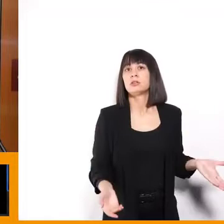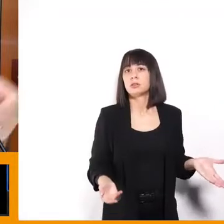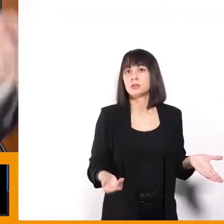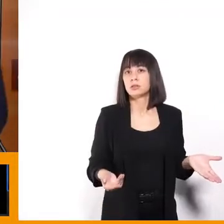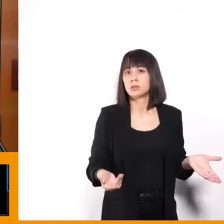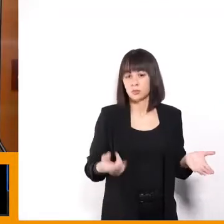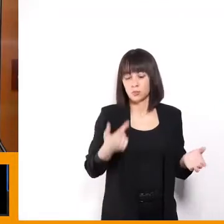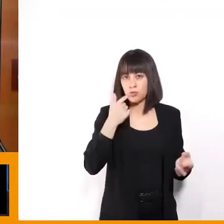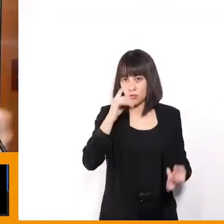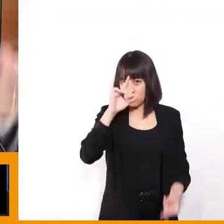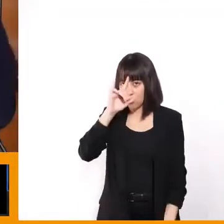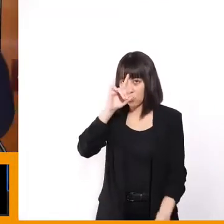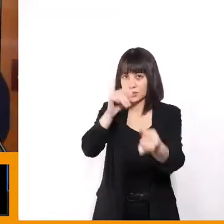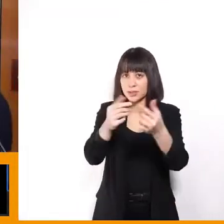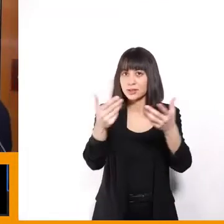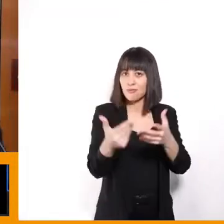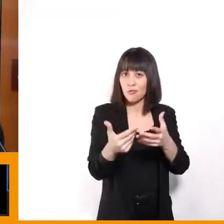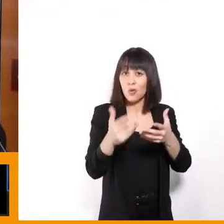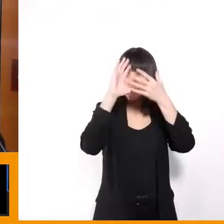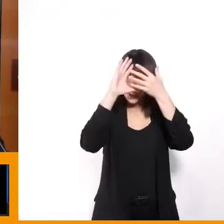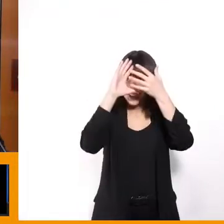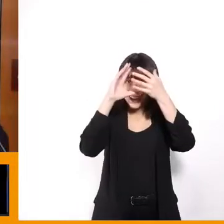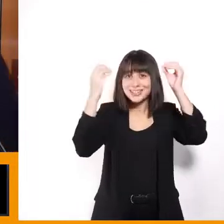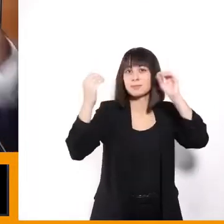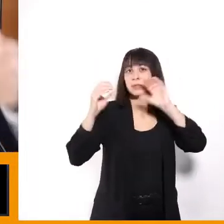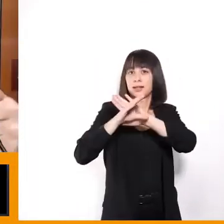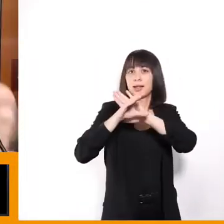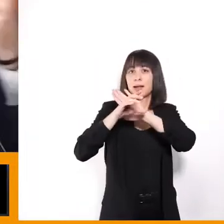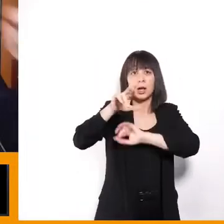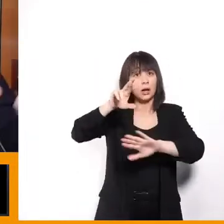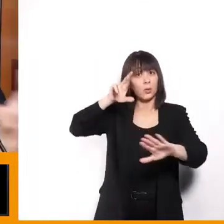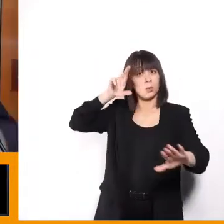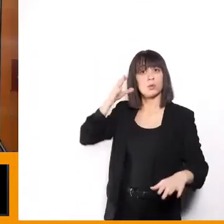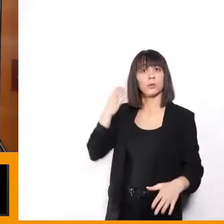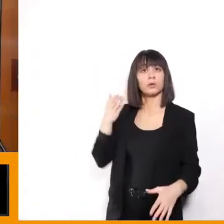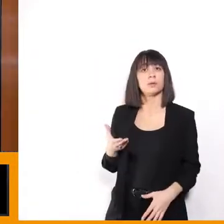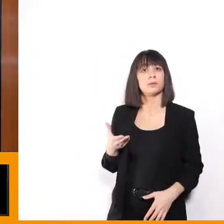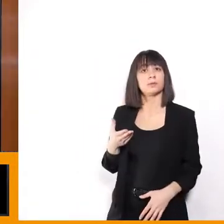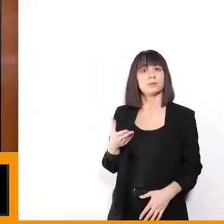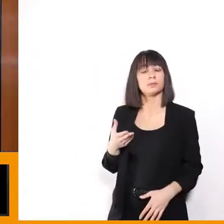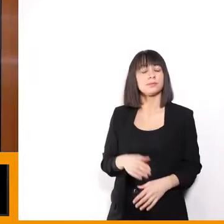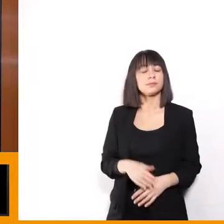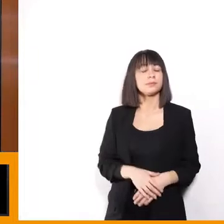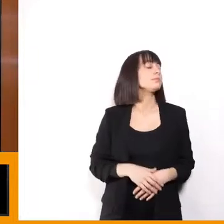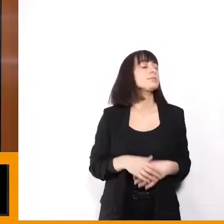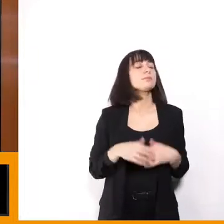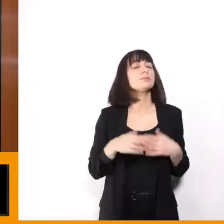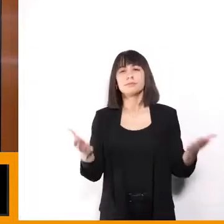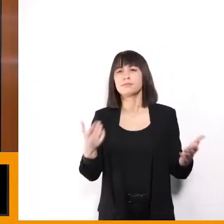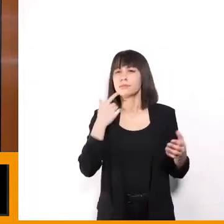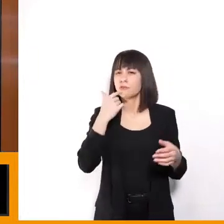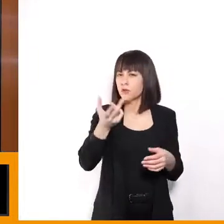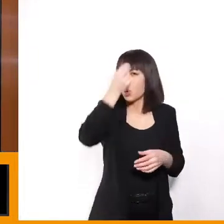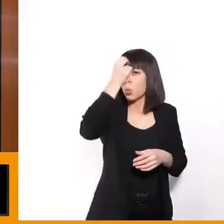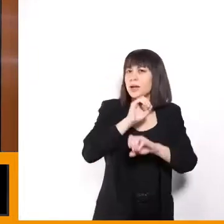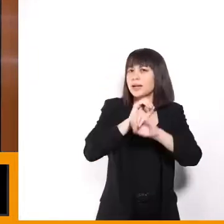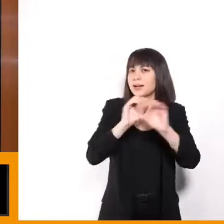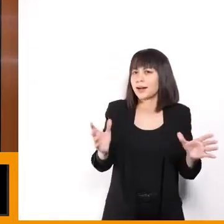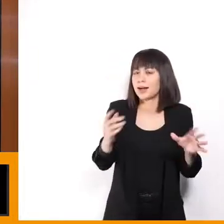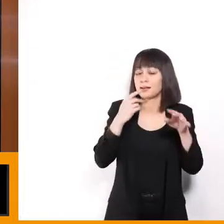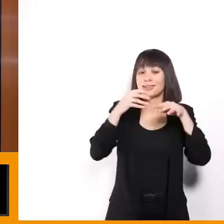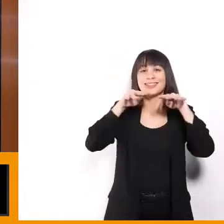revenir à l'esprit qui avait été animé à l'époque pour la création des MDPH. Donc on a compris, pour vous, décentralisation ne veut pas